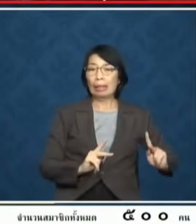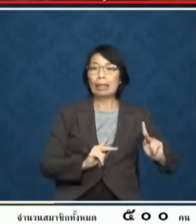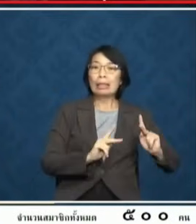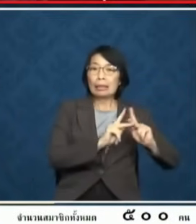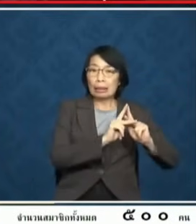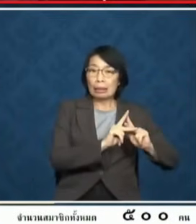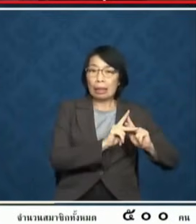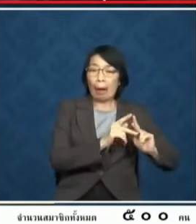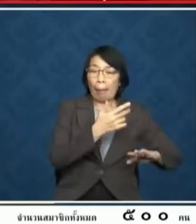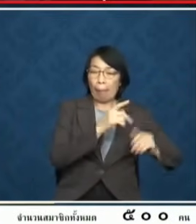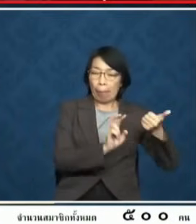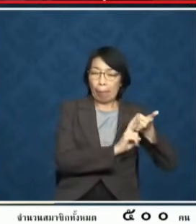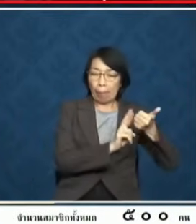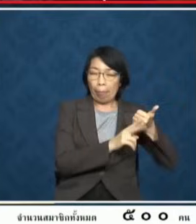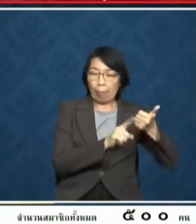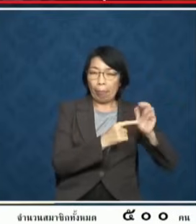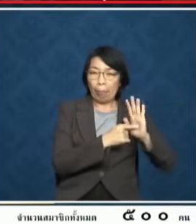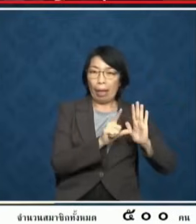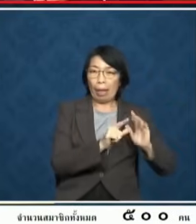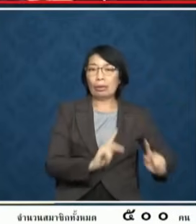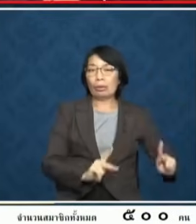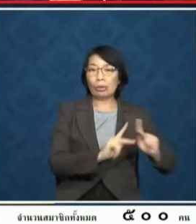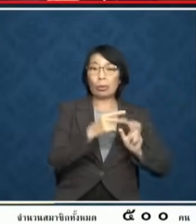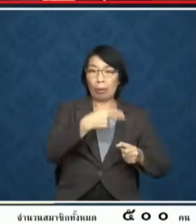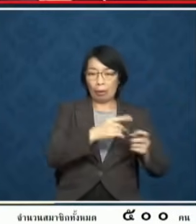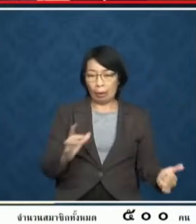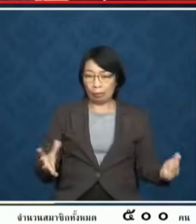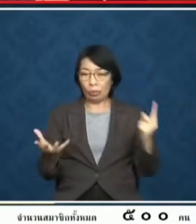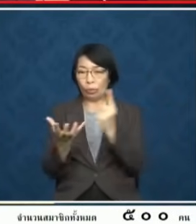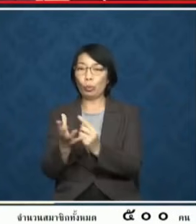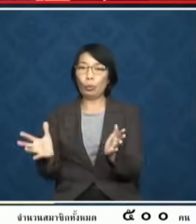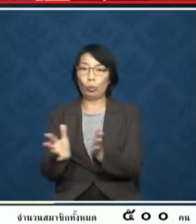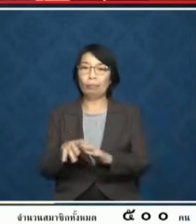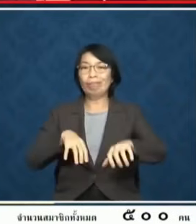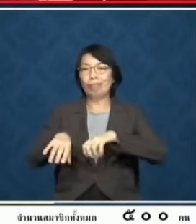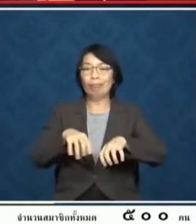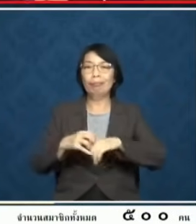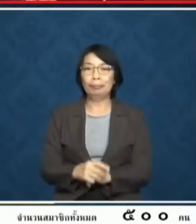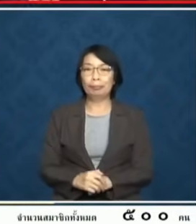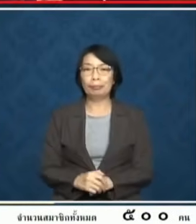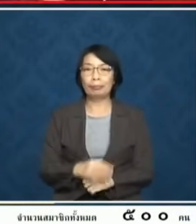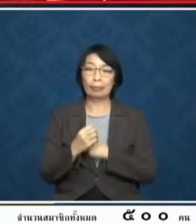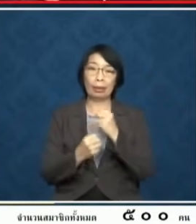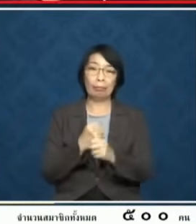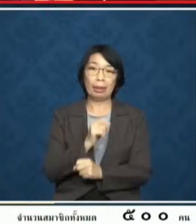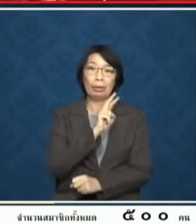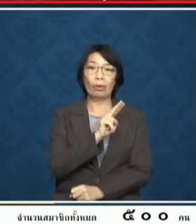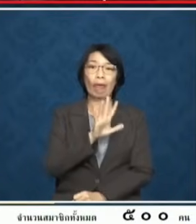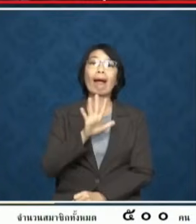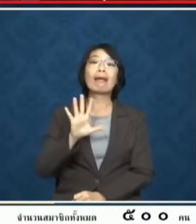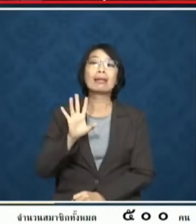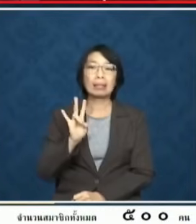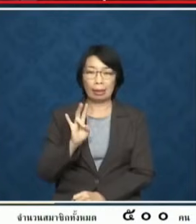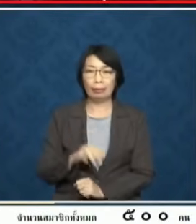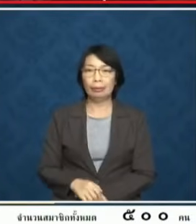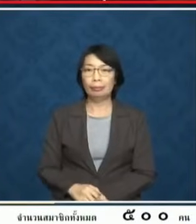ให้ดำเนินงานให้สอดคล้องกับนโยบายของรัฐบาลค่ะต่อมามาค่ะท่านประธานในปี 57นะคะรัฐบาล